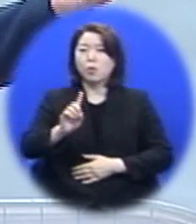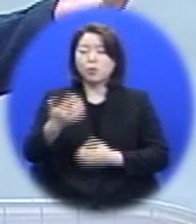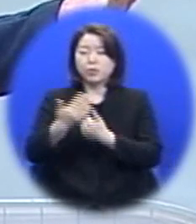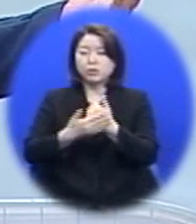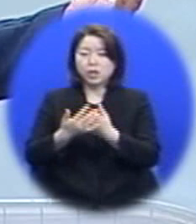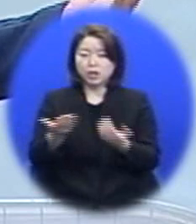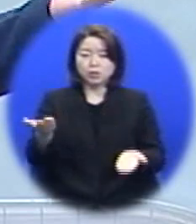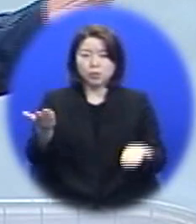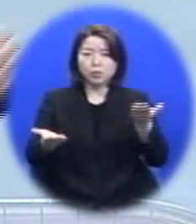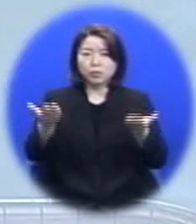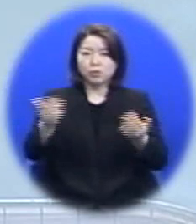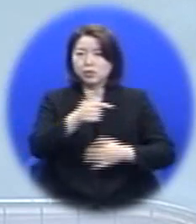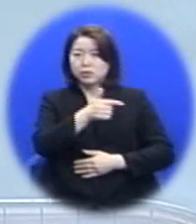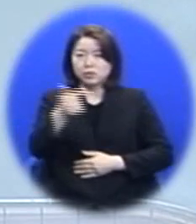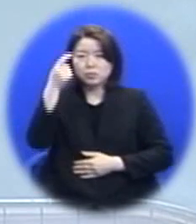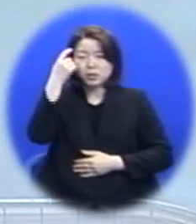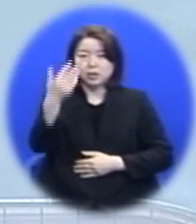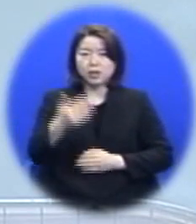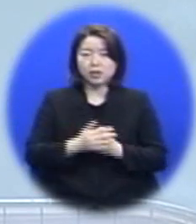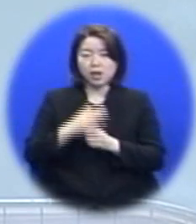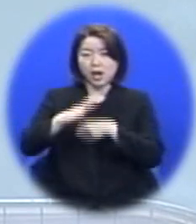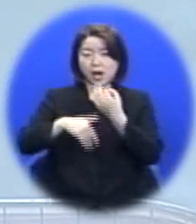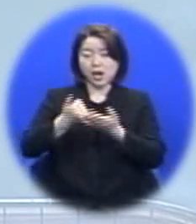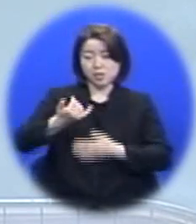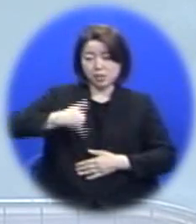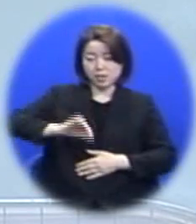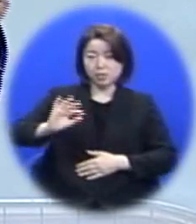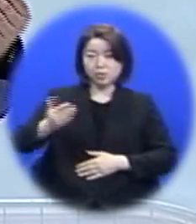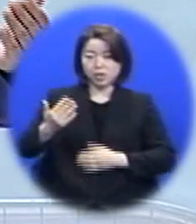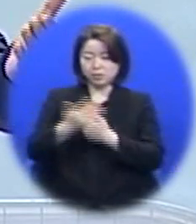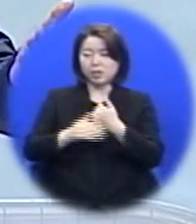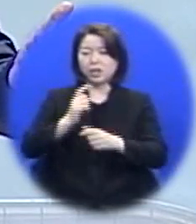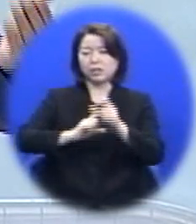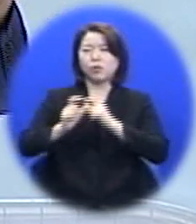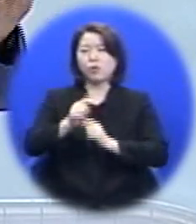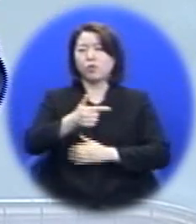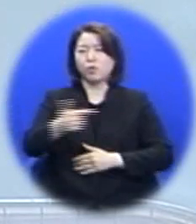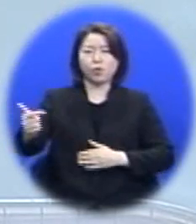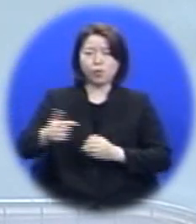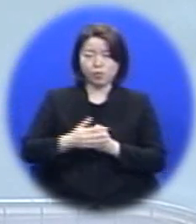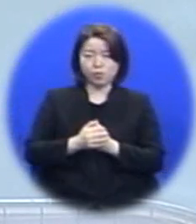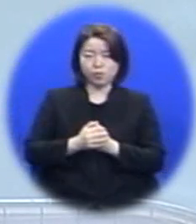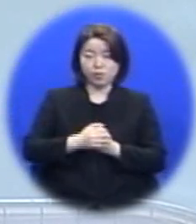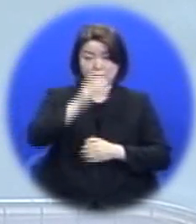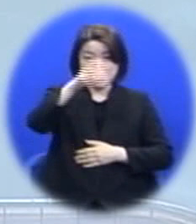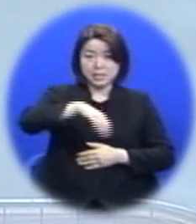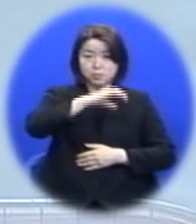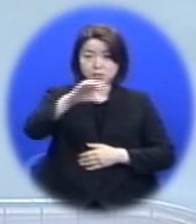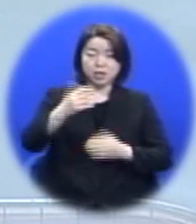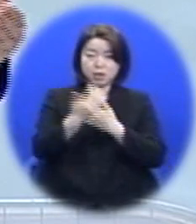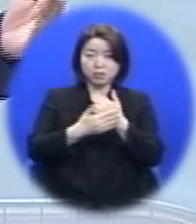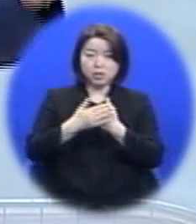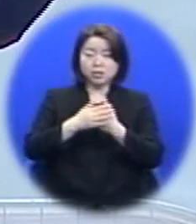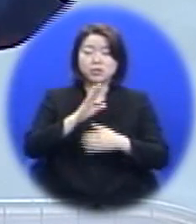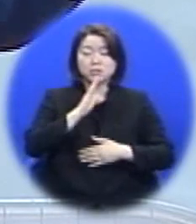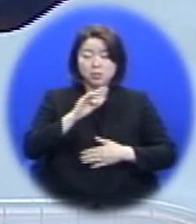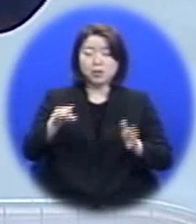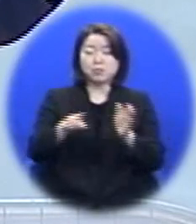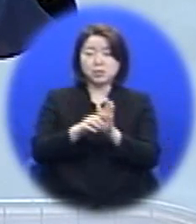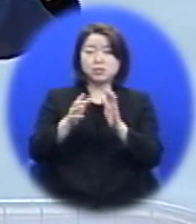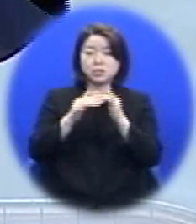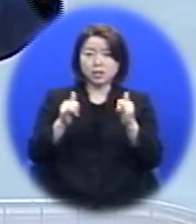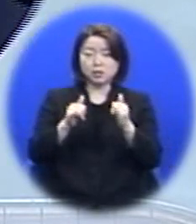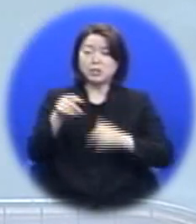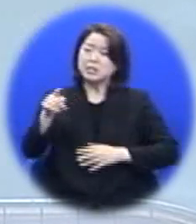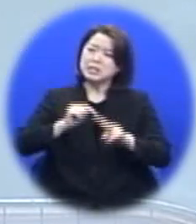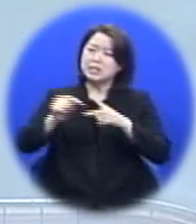하나님의 자녀가 되는 은혜가 훨씬 크지요. 십자가의 은혜를 정말 믿는 사람은, 그 이해할 수